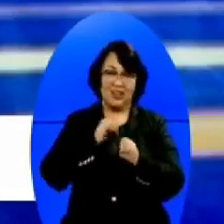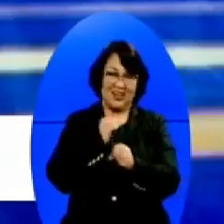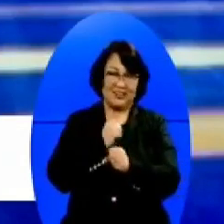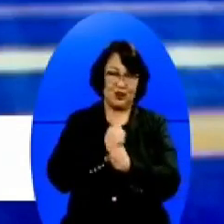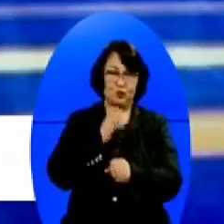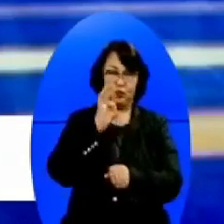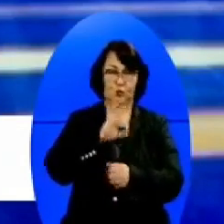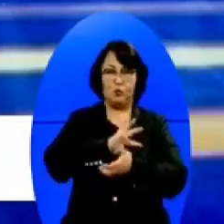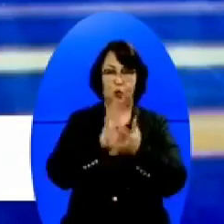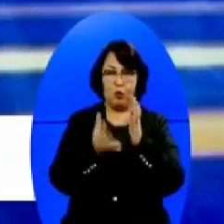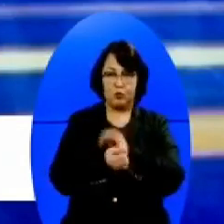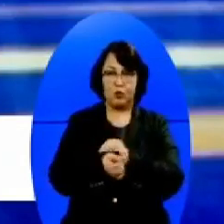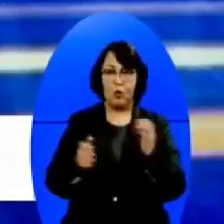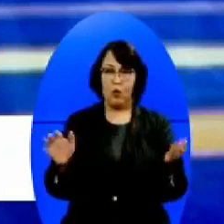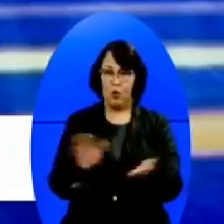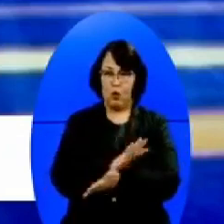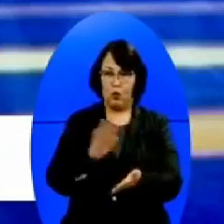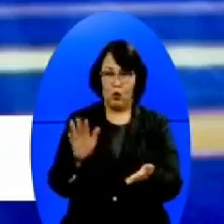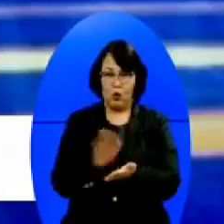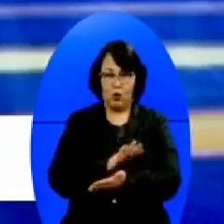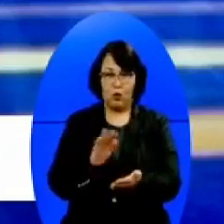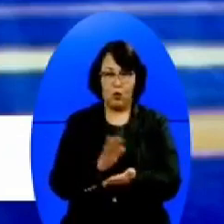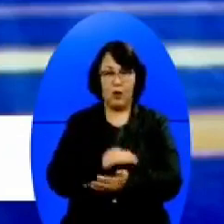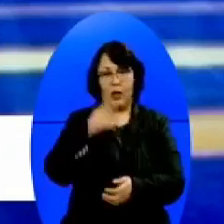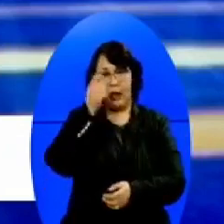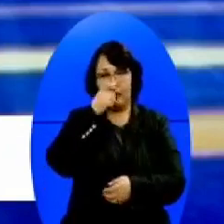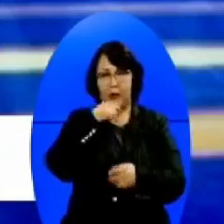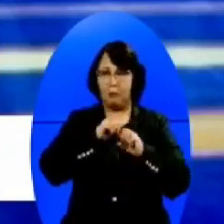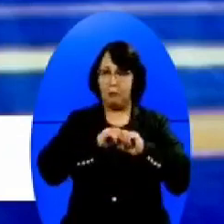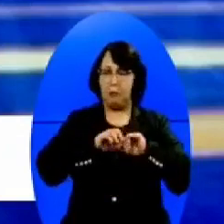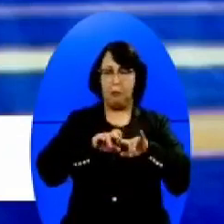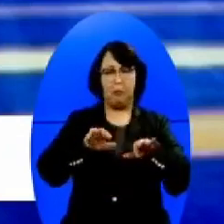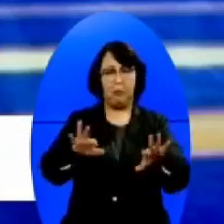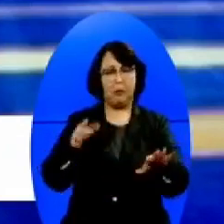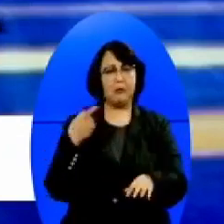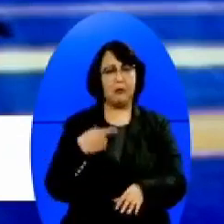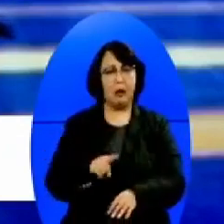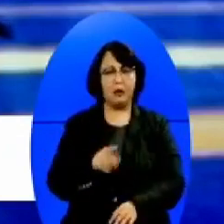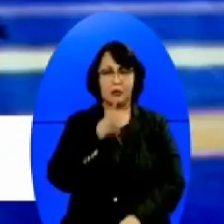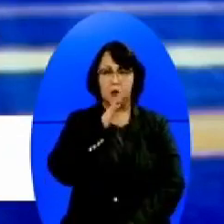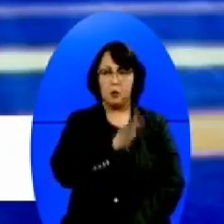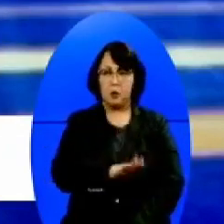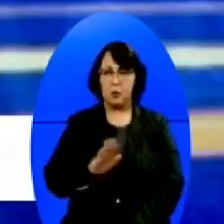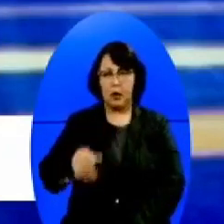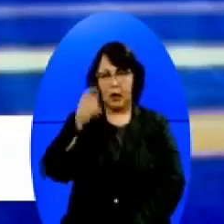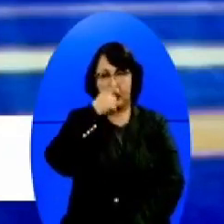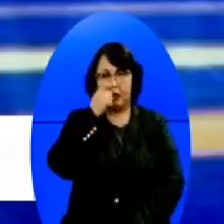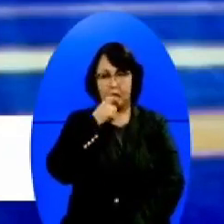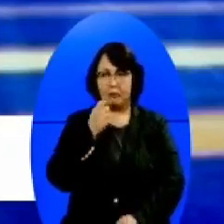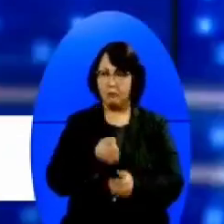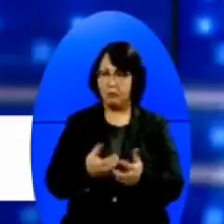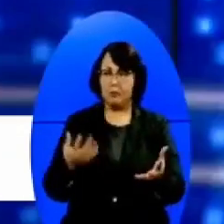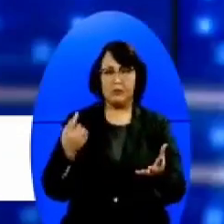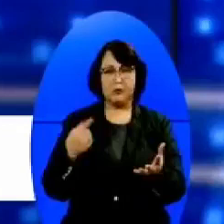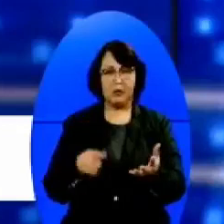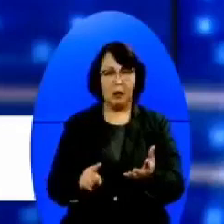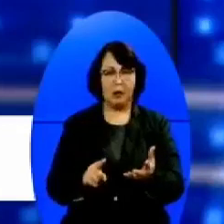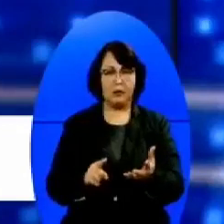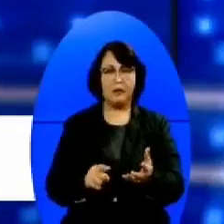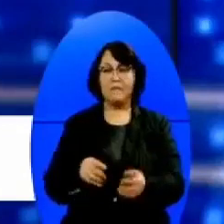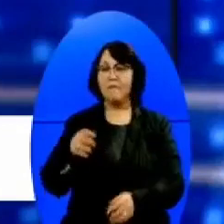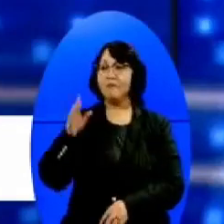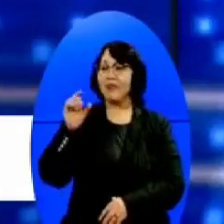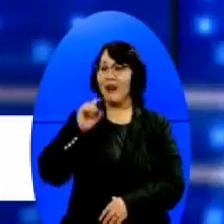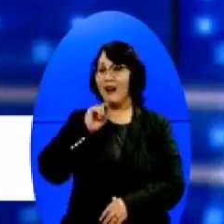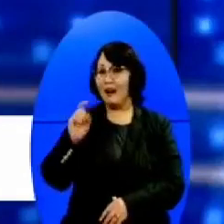ийм хурцтай гэдэг юм уу? Одоо их хэмжээгээр тархаад байна вэ гэдэг. Ялангуяа бага насны хүүхдүүд дээр та. Яг ерөнхийдөө томоогийн вирус